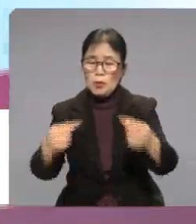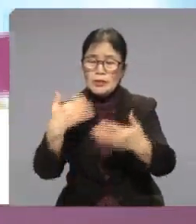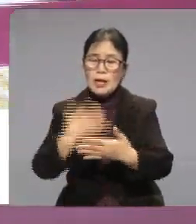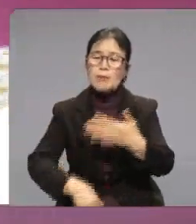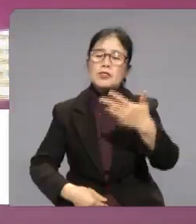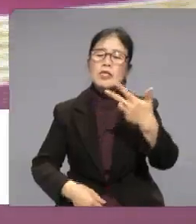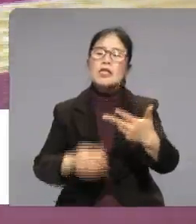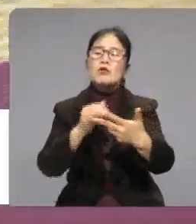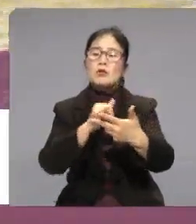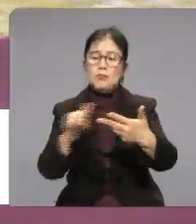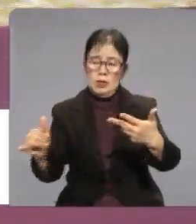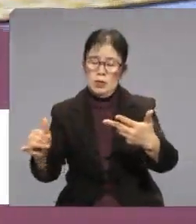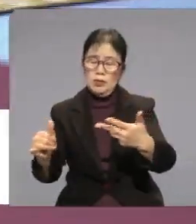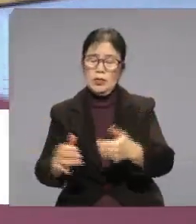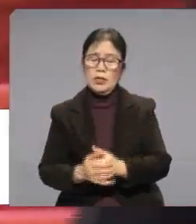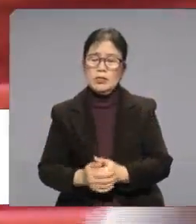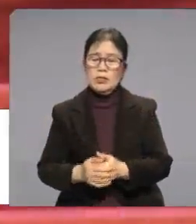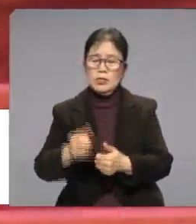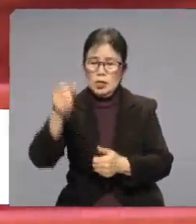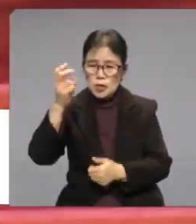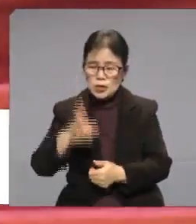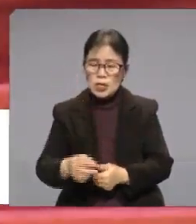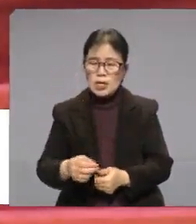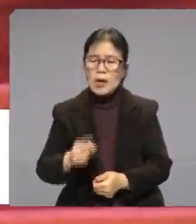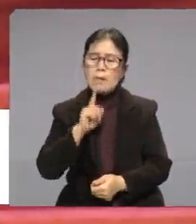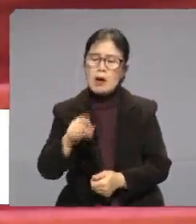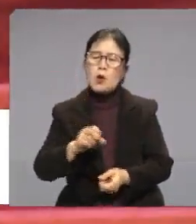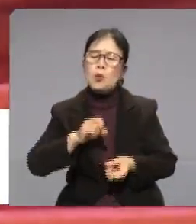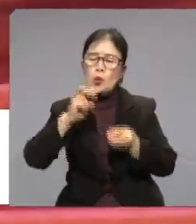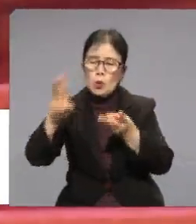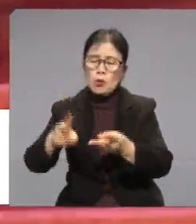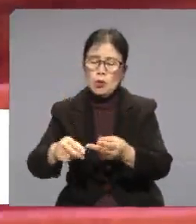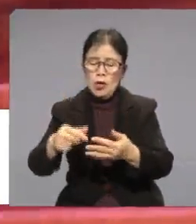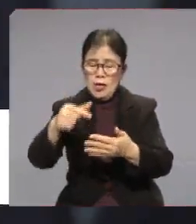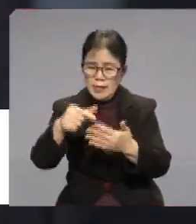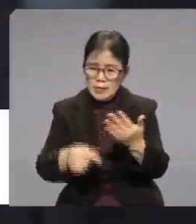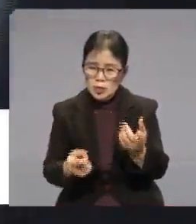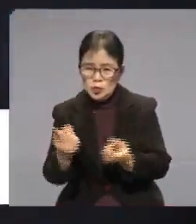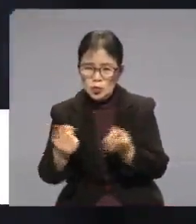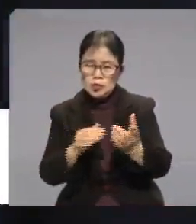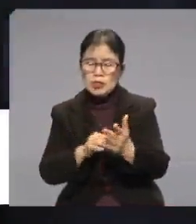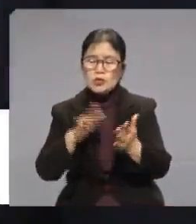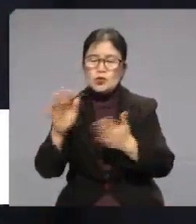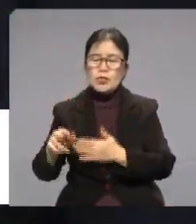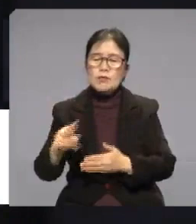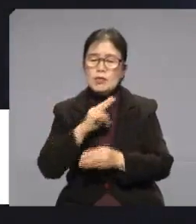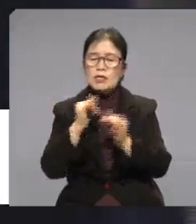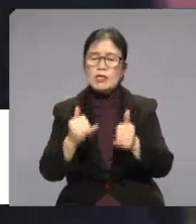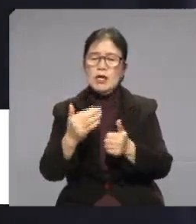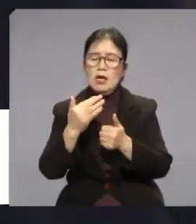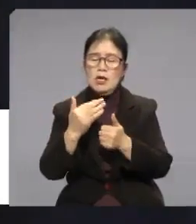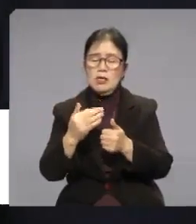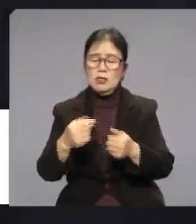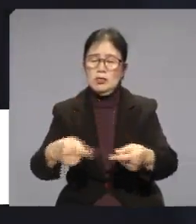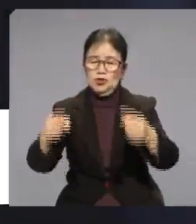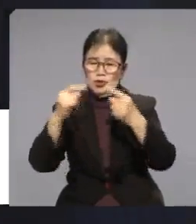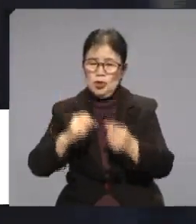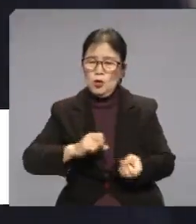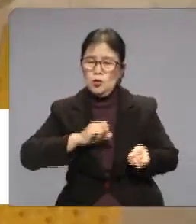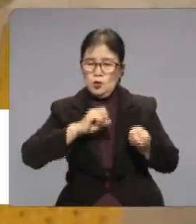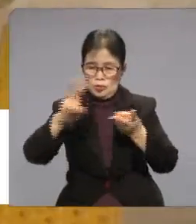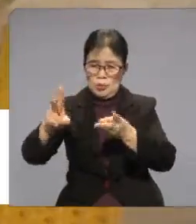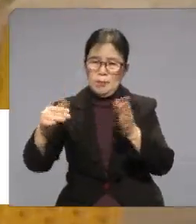7명 의원들에게도 여러 차례 구두 통보와 일정 조율 시도 뒤 피의자 출석 통지서를 보낸